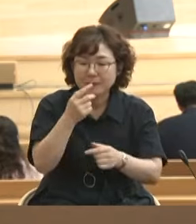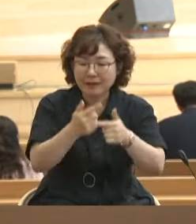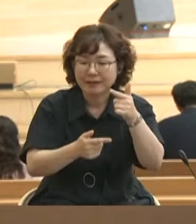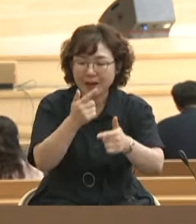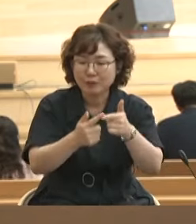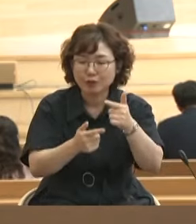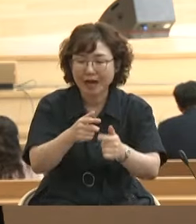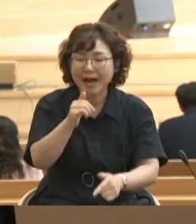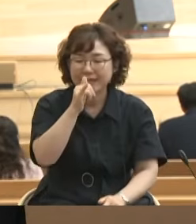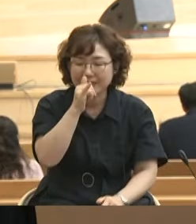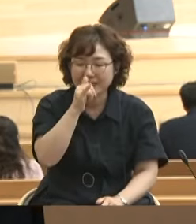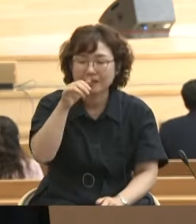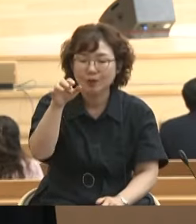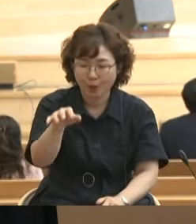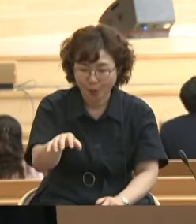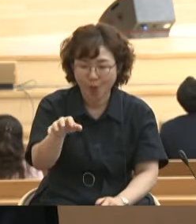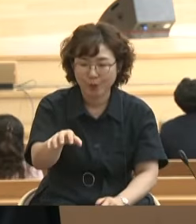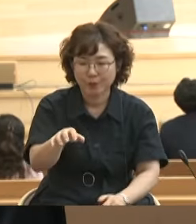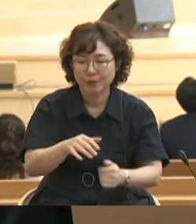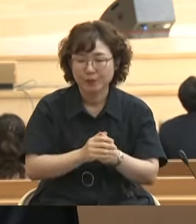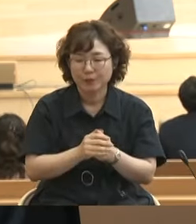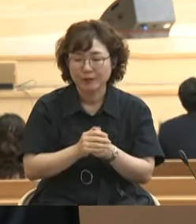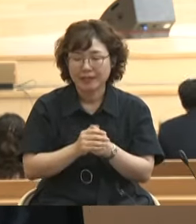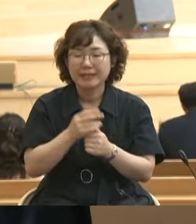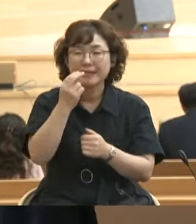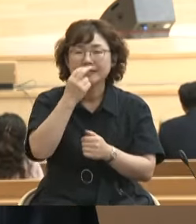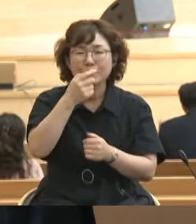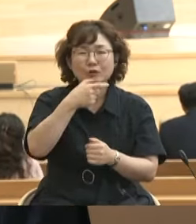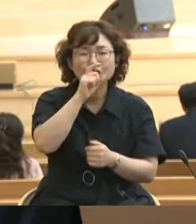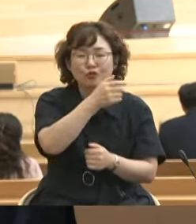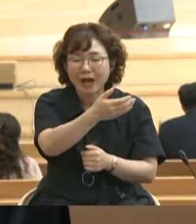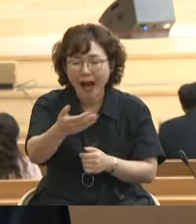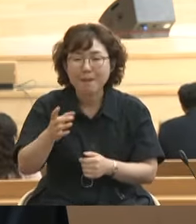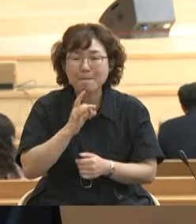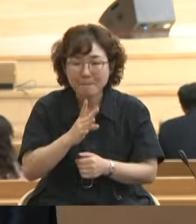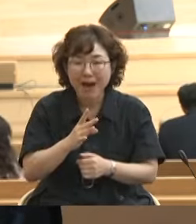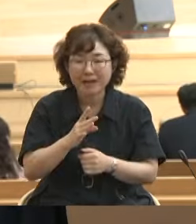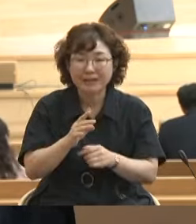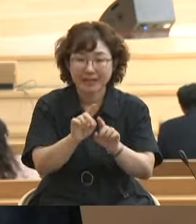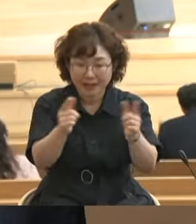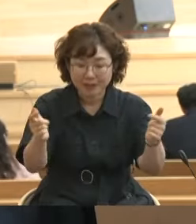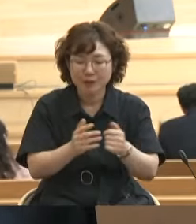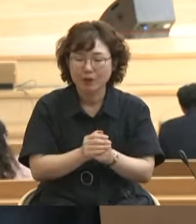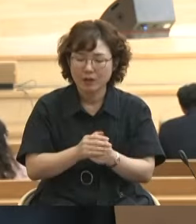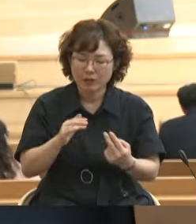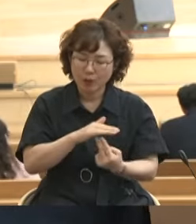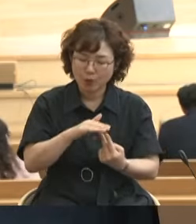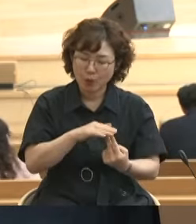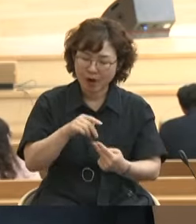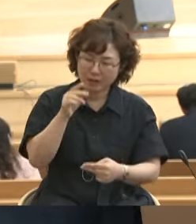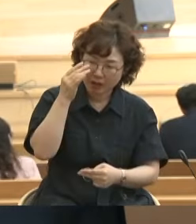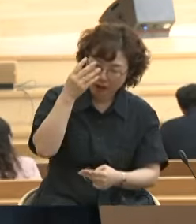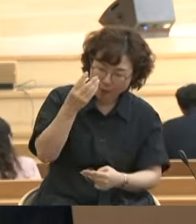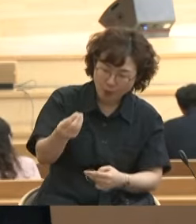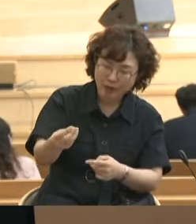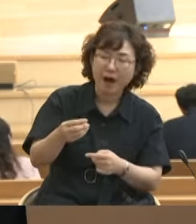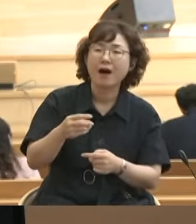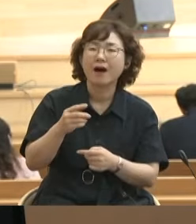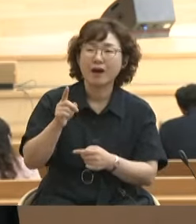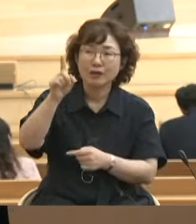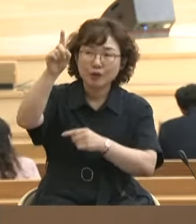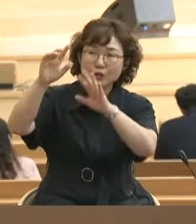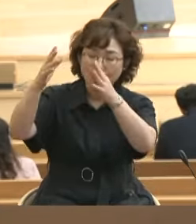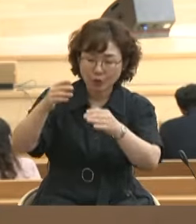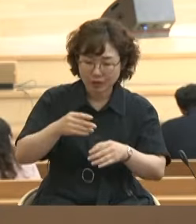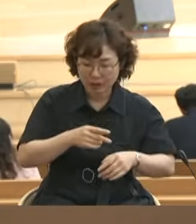생명나무가 있는 곳이다. 있는 곳이다. 그러니까 생명수 강만이 아니에요. 요한이 천국을 가로지르는 생명수의 강을